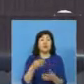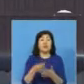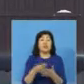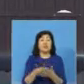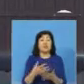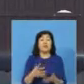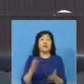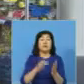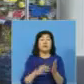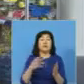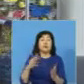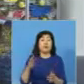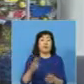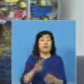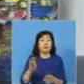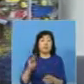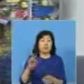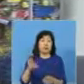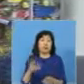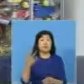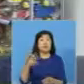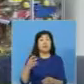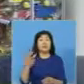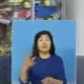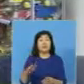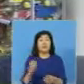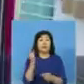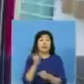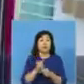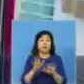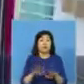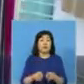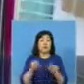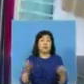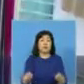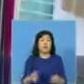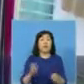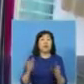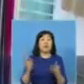миллионов тенге. Будут созданы 35 рабочих мест. Планируется строительство 2 кемпингов,